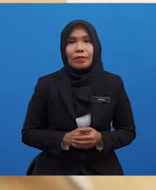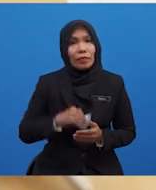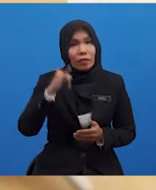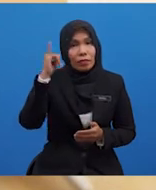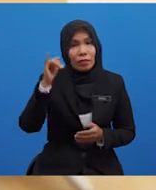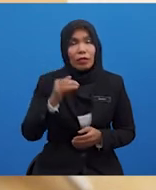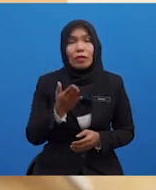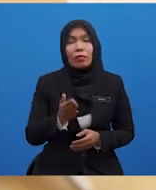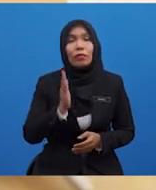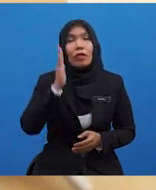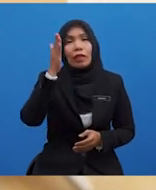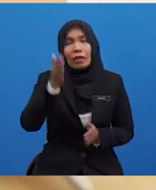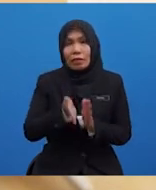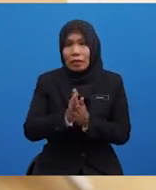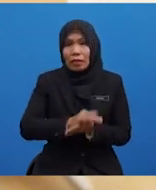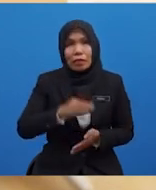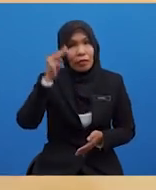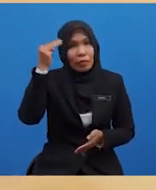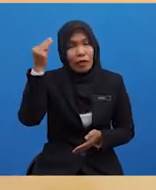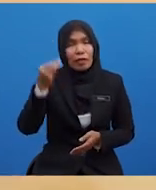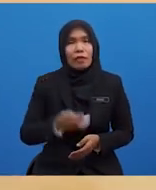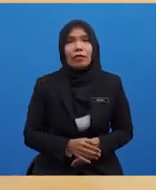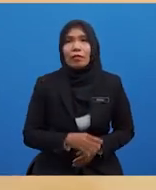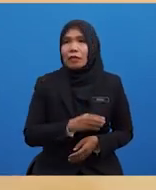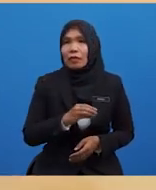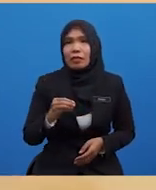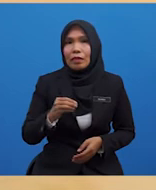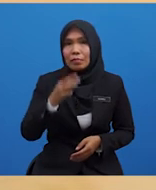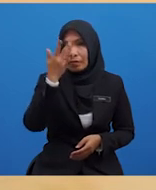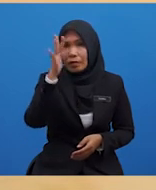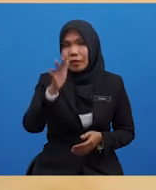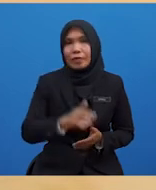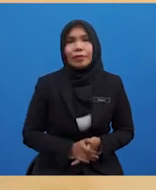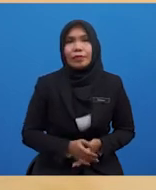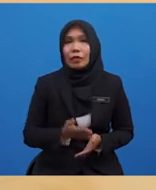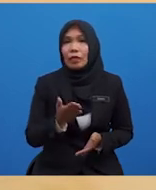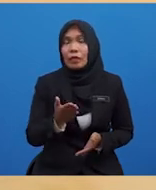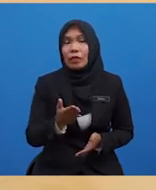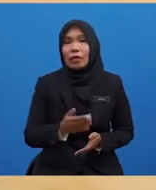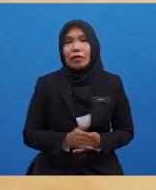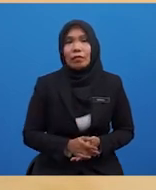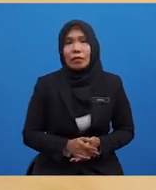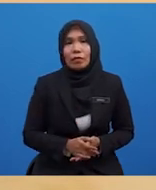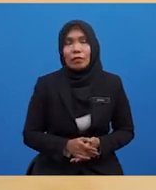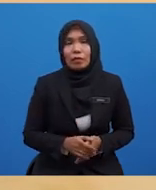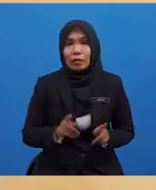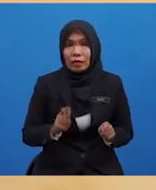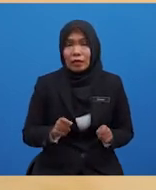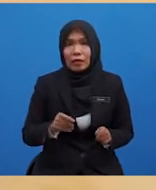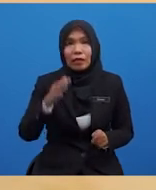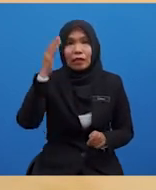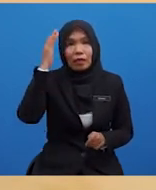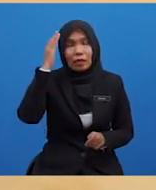menjadi semakin mahir dan cekap. Kamu cuma perlukan kemahiran